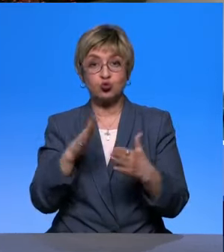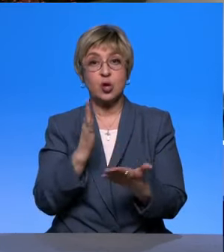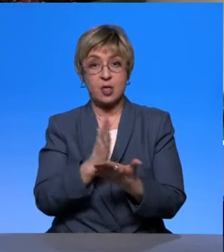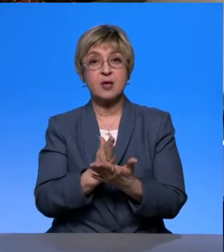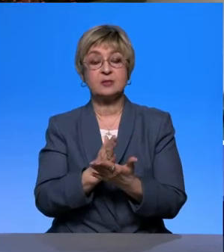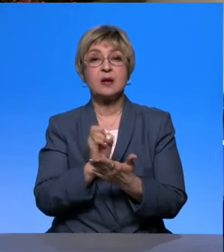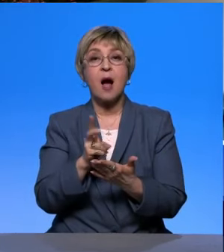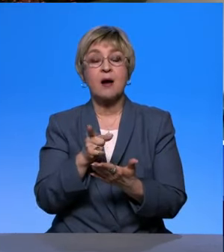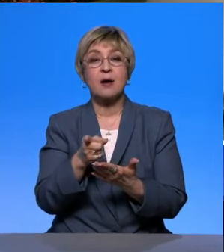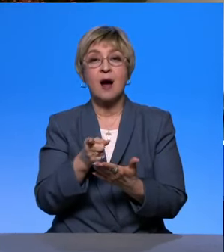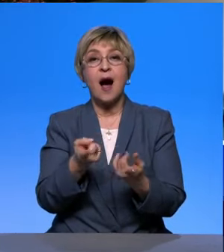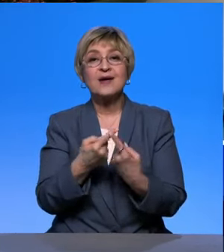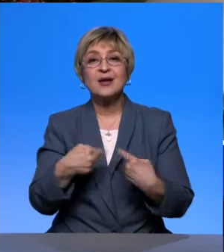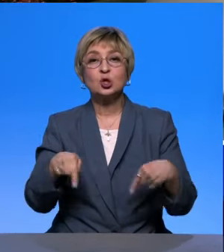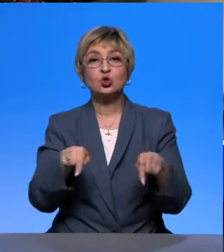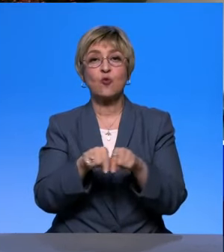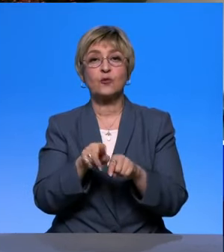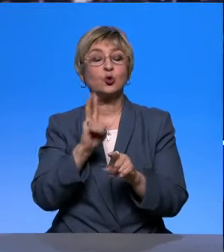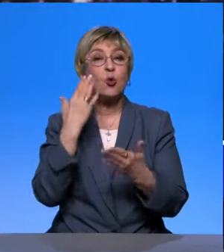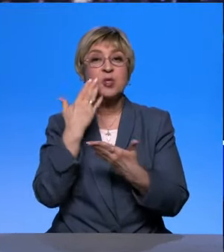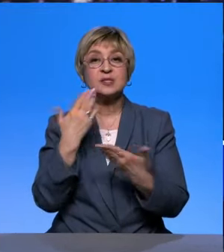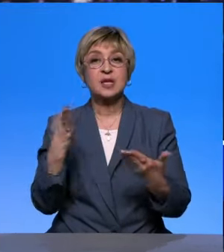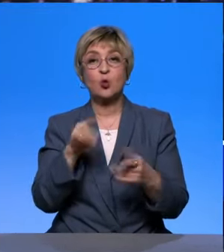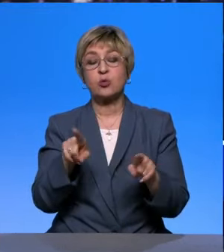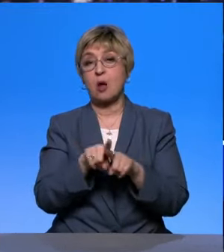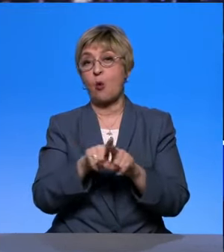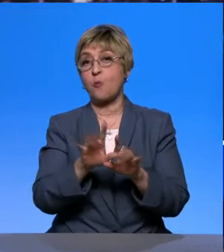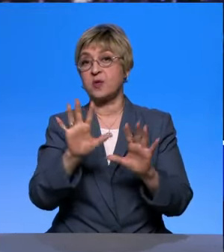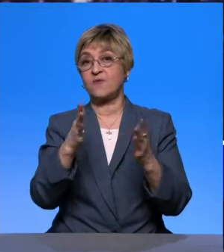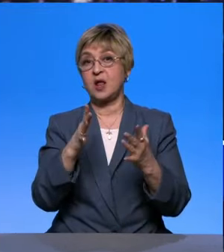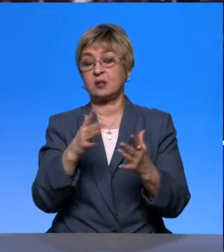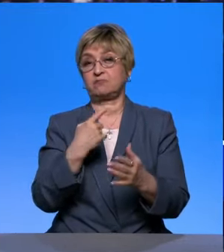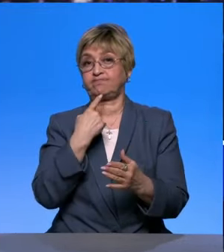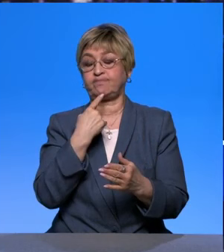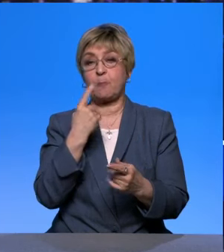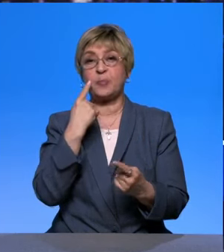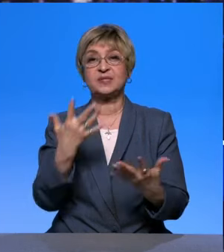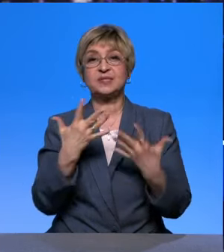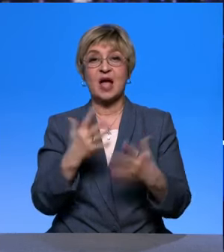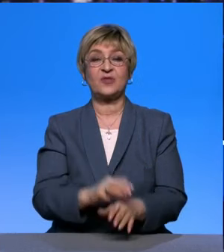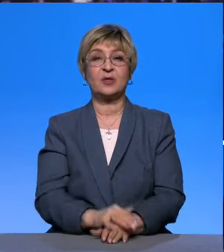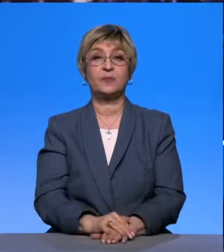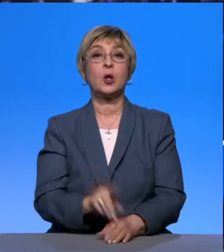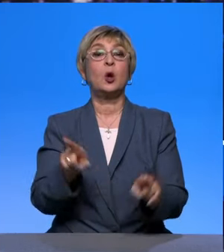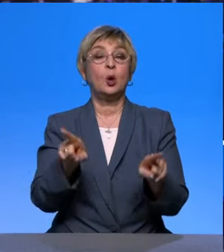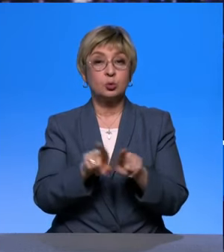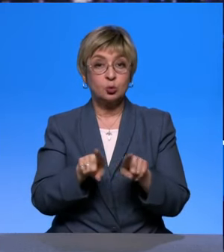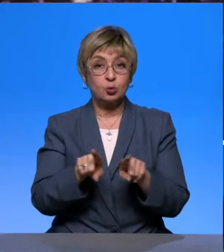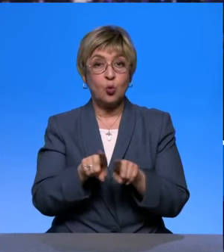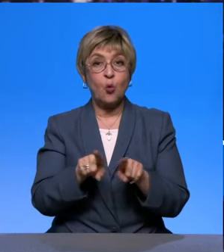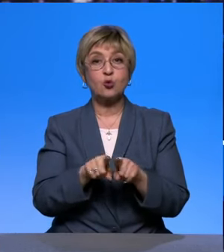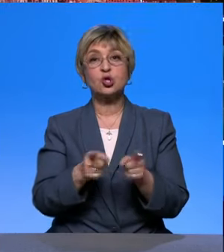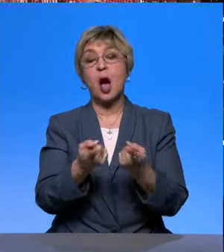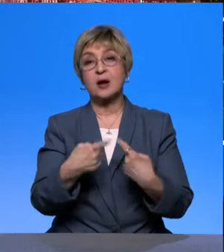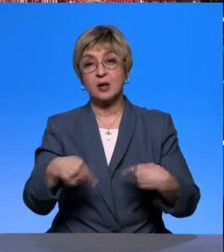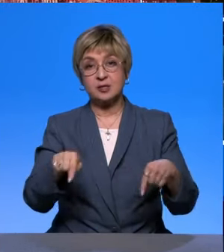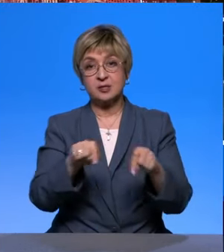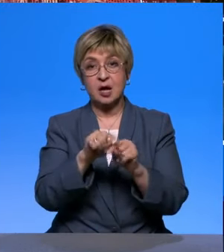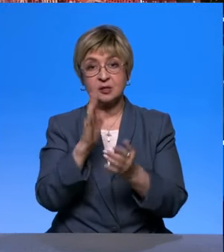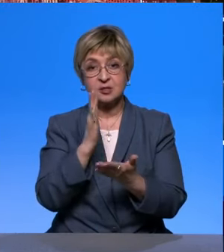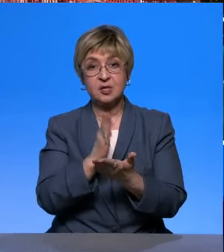Как? Потому что, вы знаете, кто не следил и не знает вообще о таком явлении, с трудом себе представляет. Ну, тоже создаются организации, там